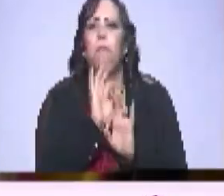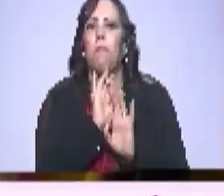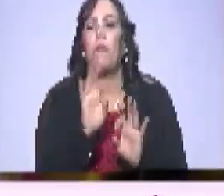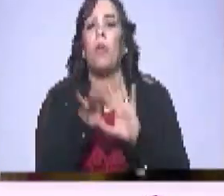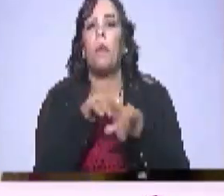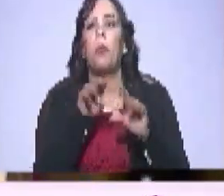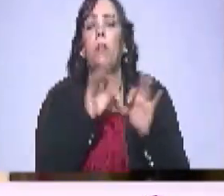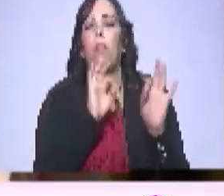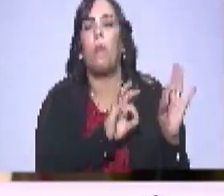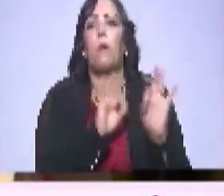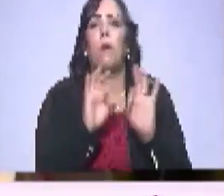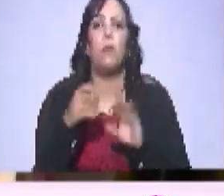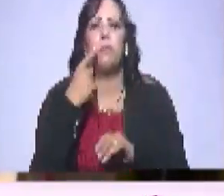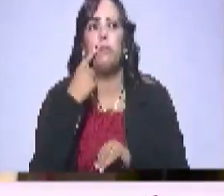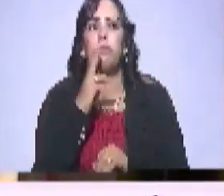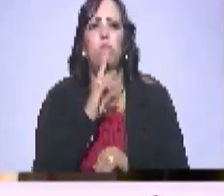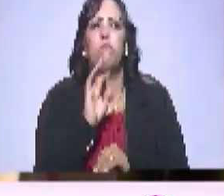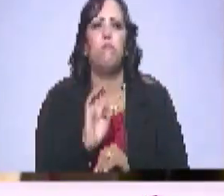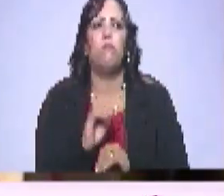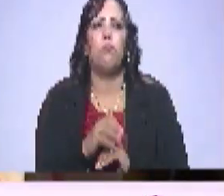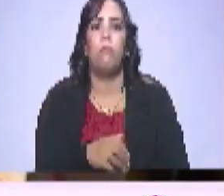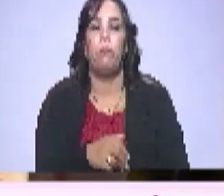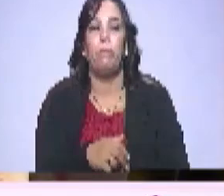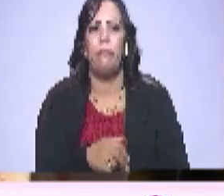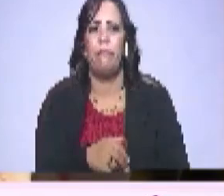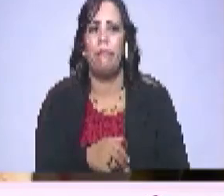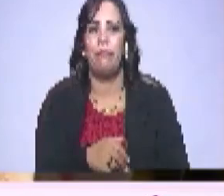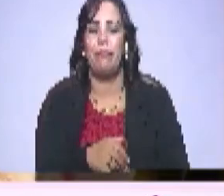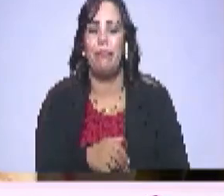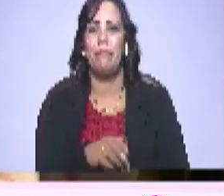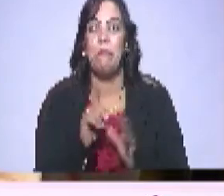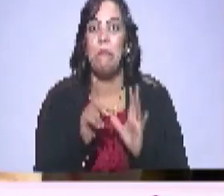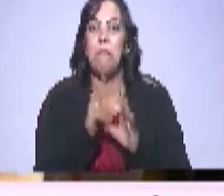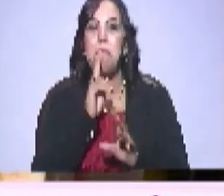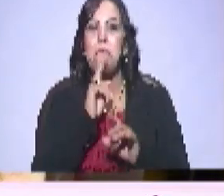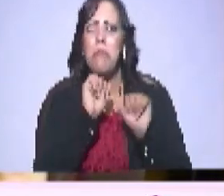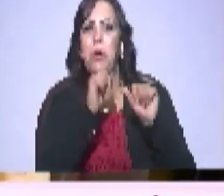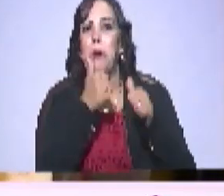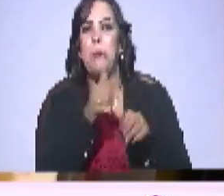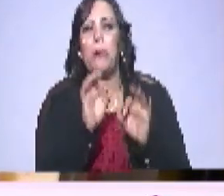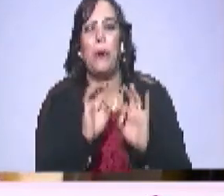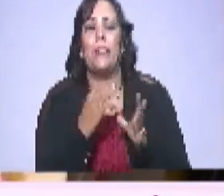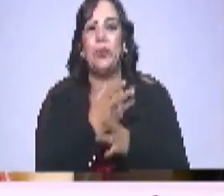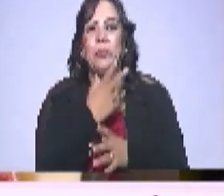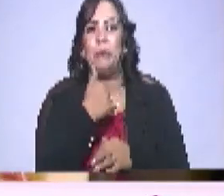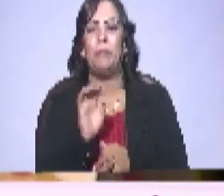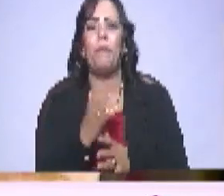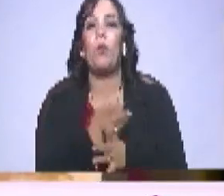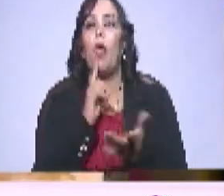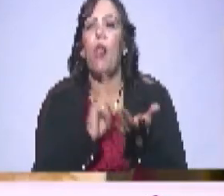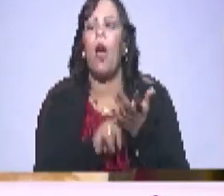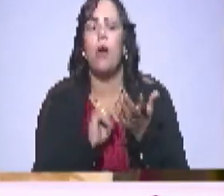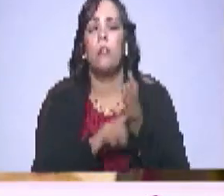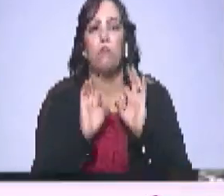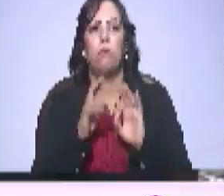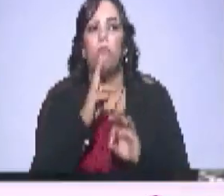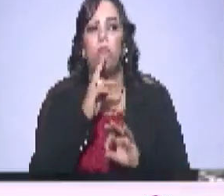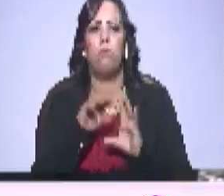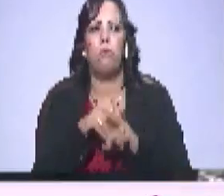اه زي ما احنا اشتغلناها. بس النظافه بتاع حضرتك غير النظافه بتاعتنا خالص. اه لا بس ما هو لازم الحاجات دي تطلع. اه